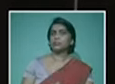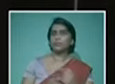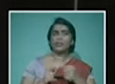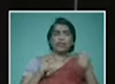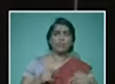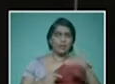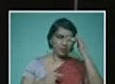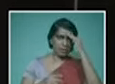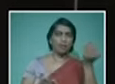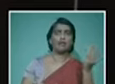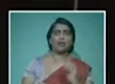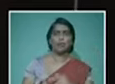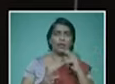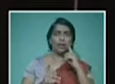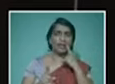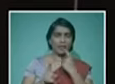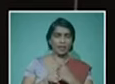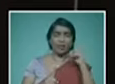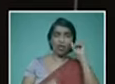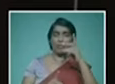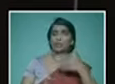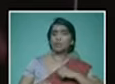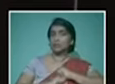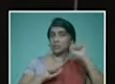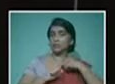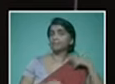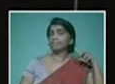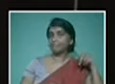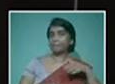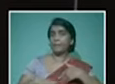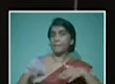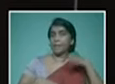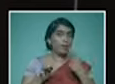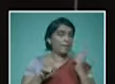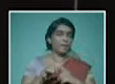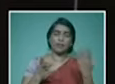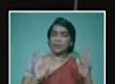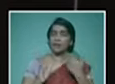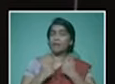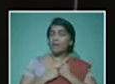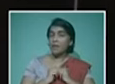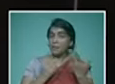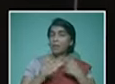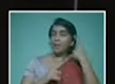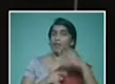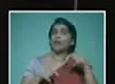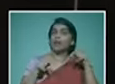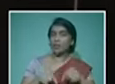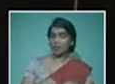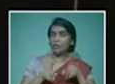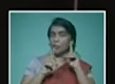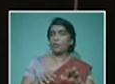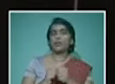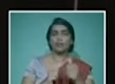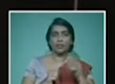විපක්ෂ නායකතුමා නැවතත් නුවර සිට කොළඹට උද්ඝෝෂණයක් පවත්වගෙන පෙළපාලියක් එන්න ලෑස්ති නොහැකියාව හින්දා තමයි ඔබතුමා මේ වගේ